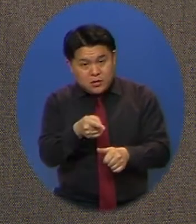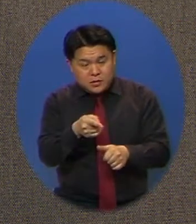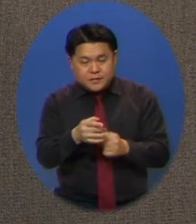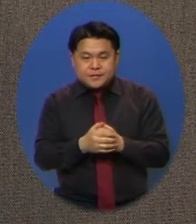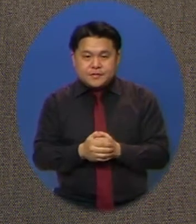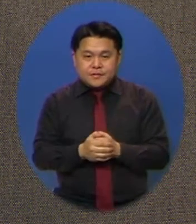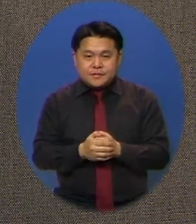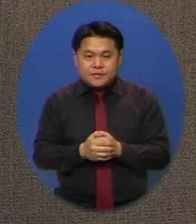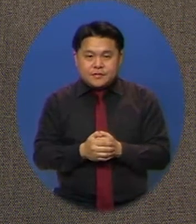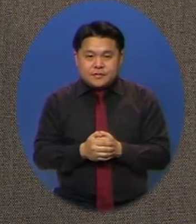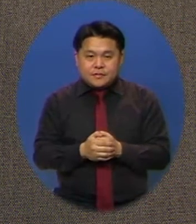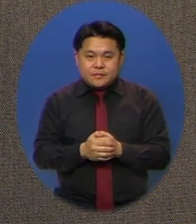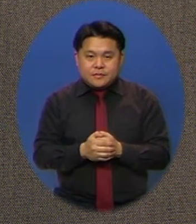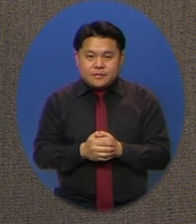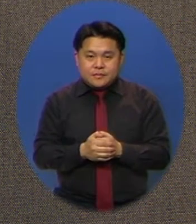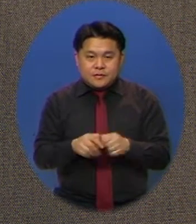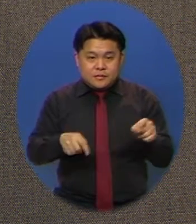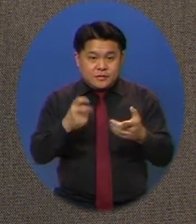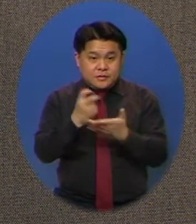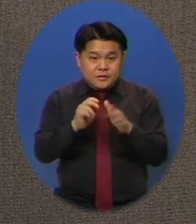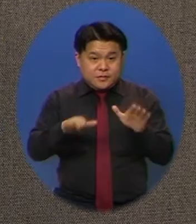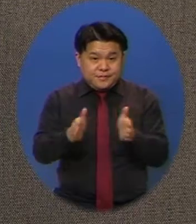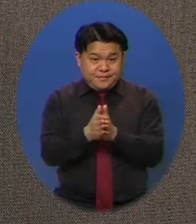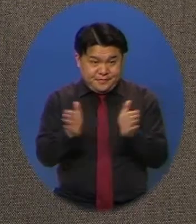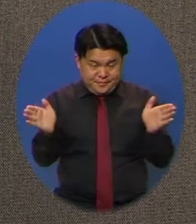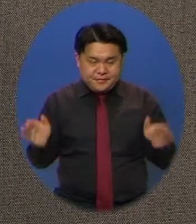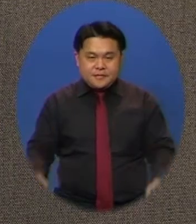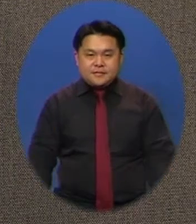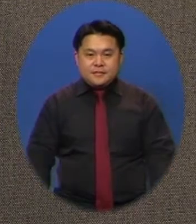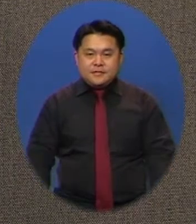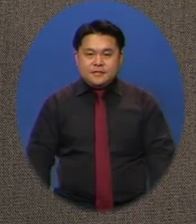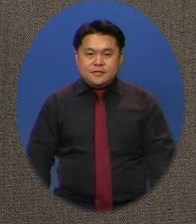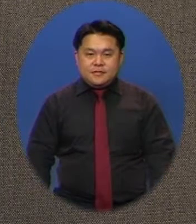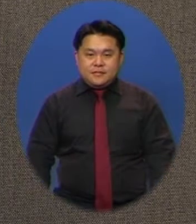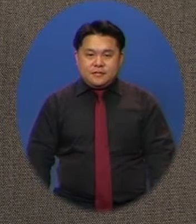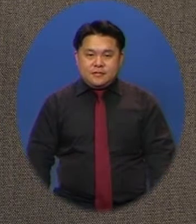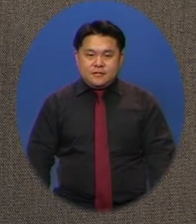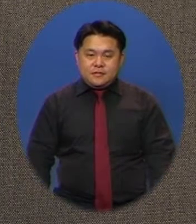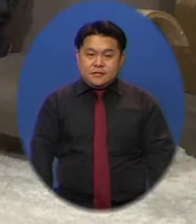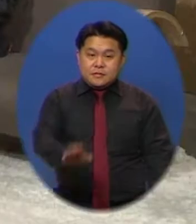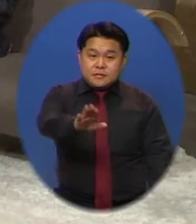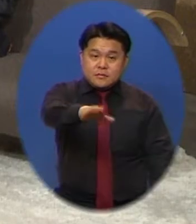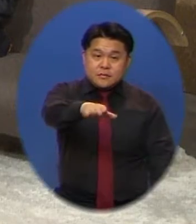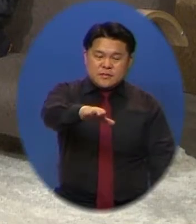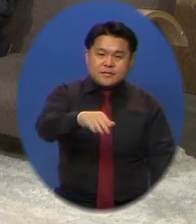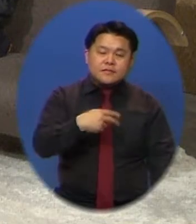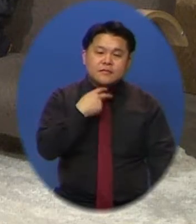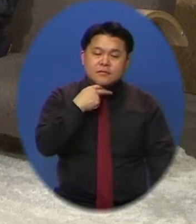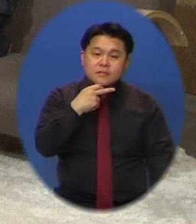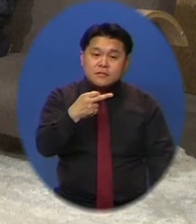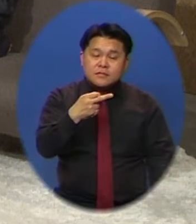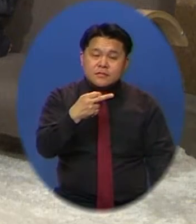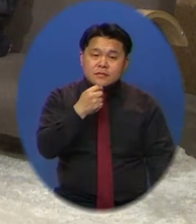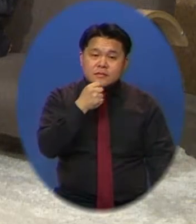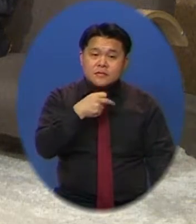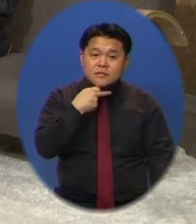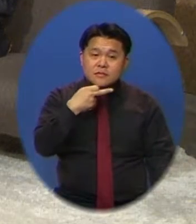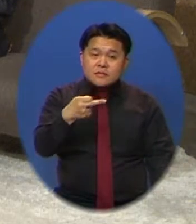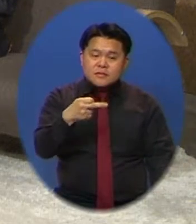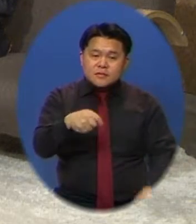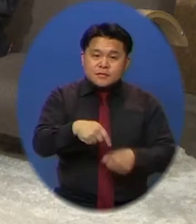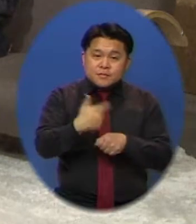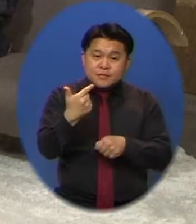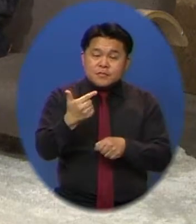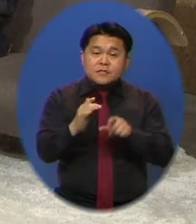백신을 예방 접종을 해드리는 정책을 금년에 새로 도입을 했습니다. 그러면은 만 12세, 그러니까 초등학교